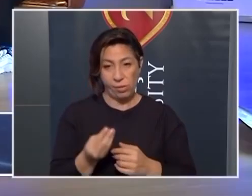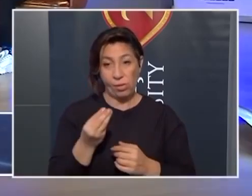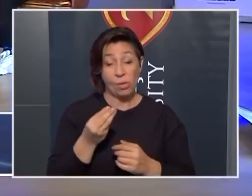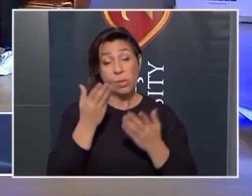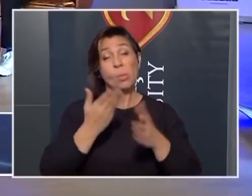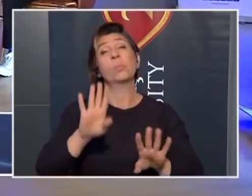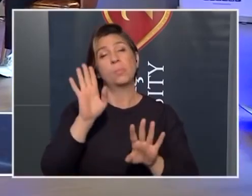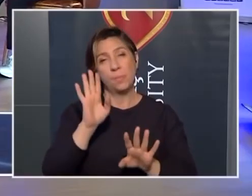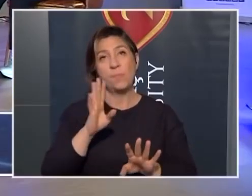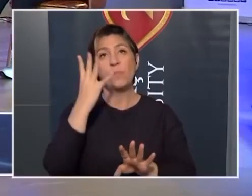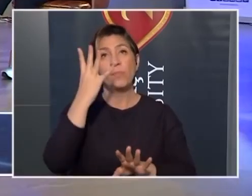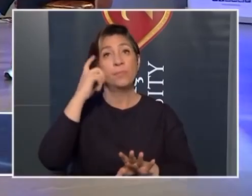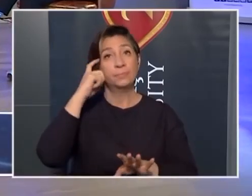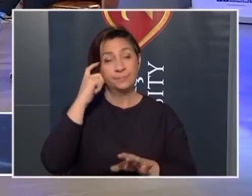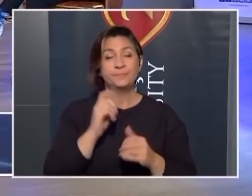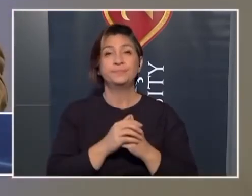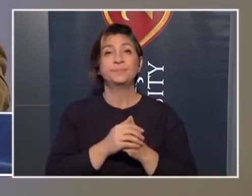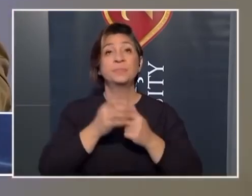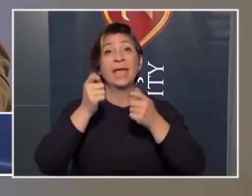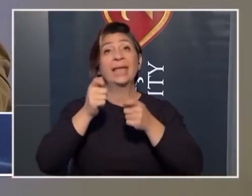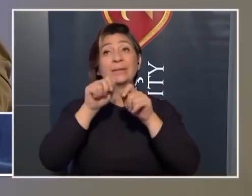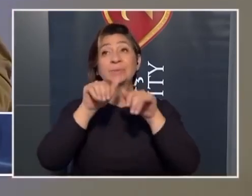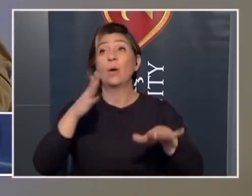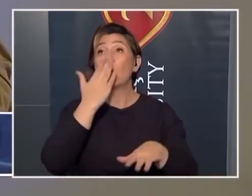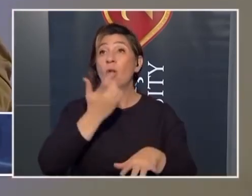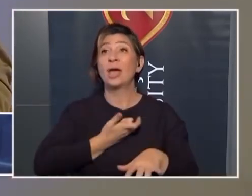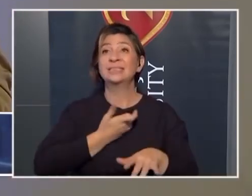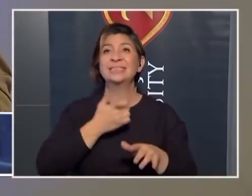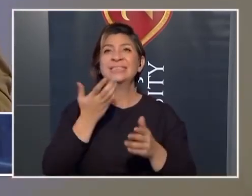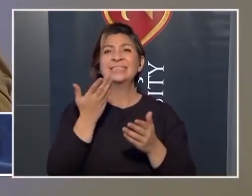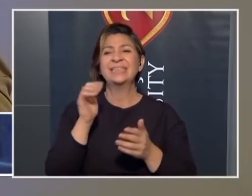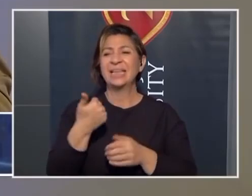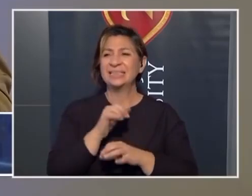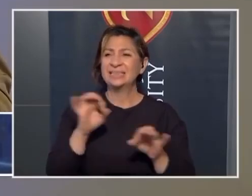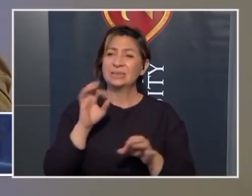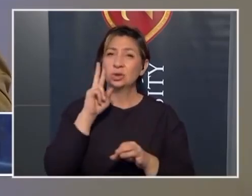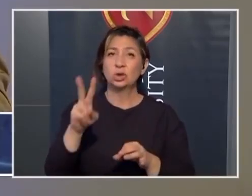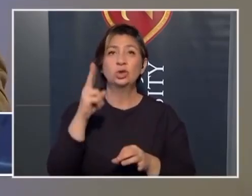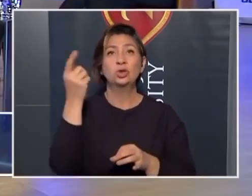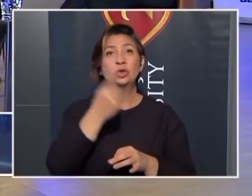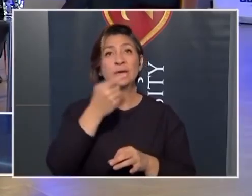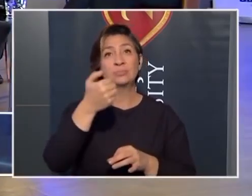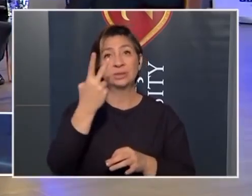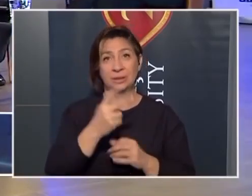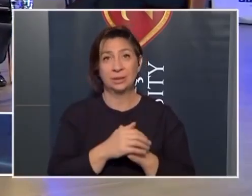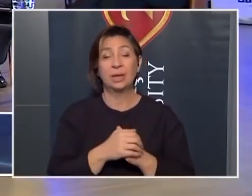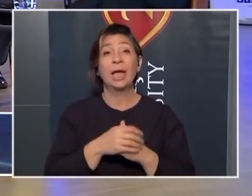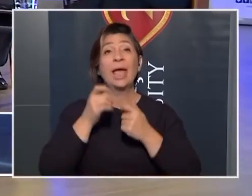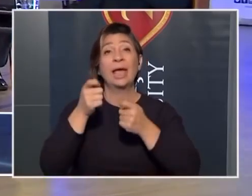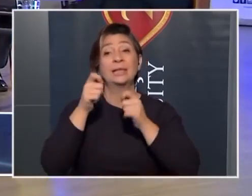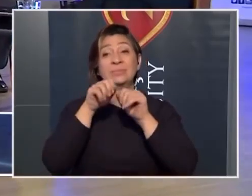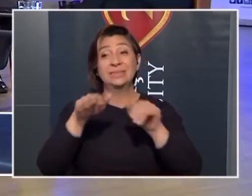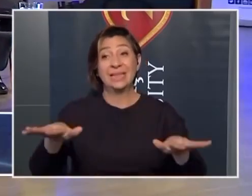kabul görmeyen 4 önerme. Eğitim sistemi öğrenciyi değersiz görmektedir. %62 civarı. Eğitim